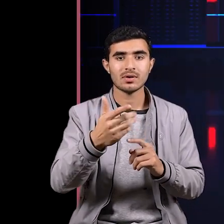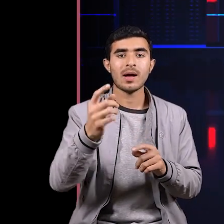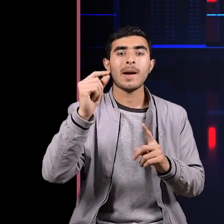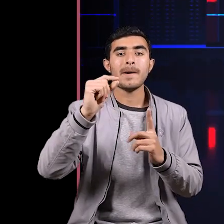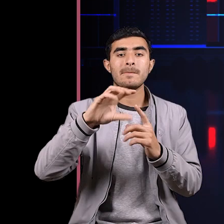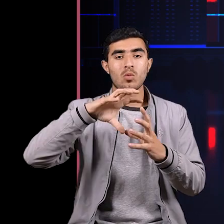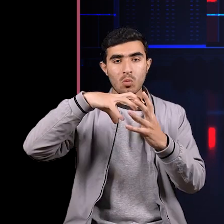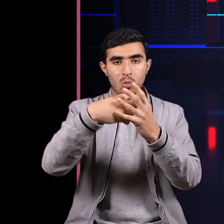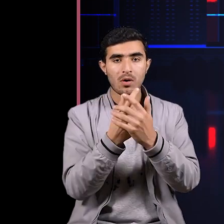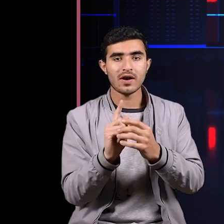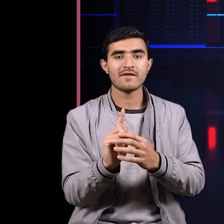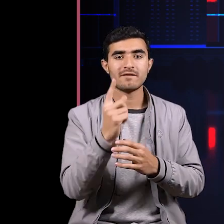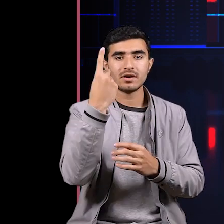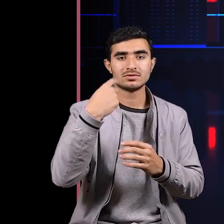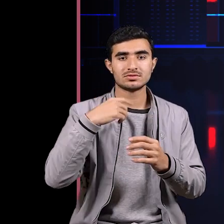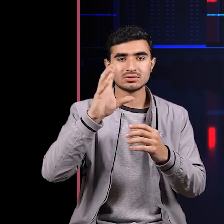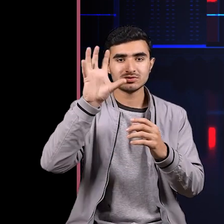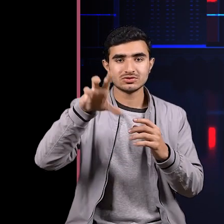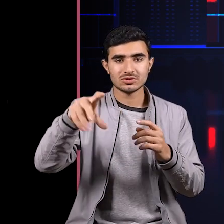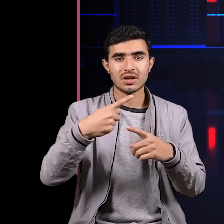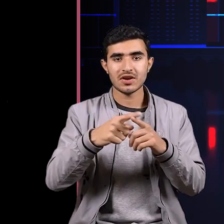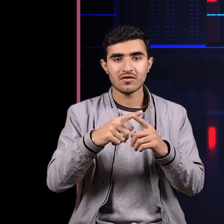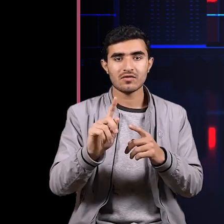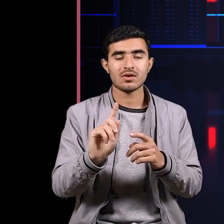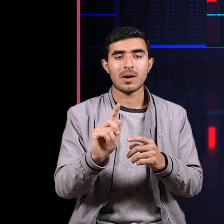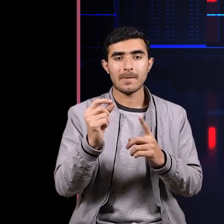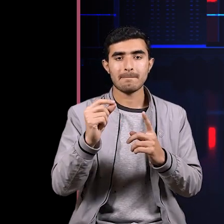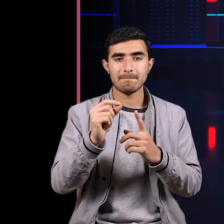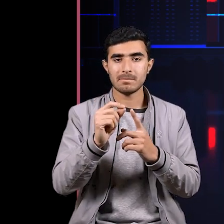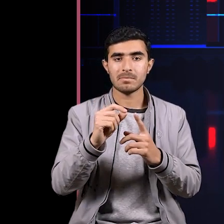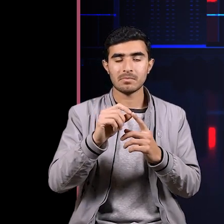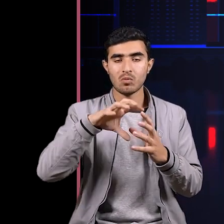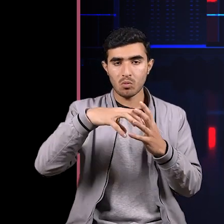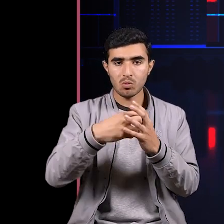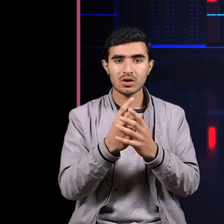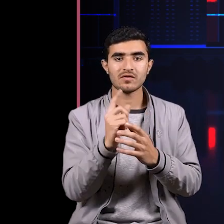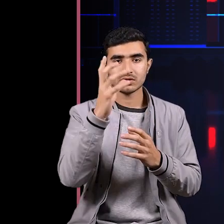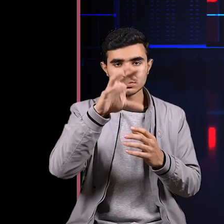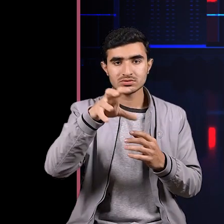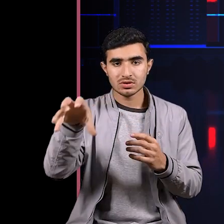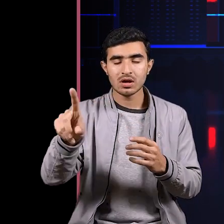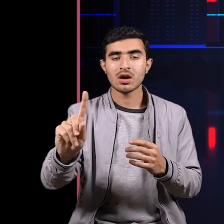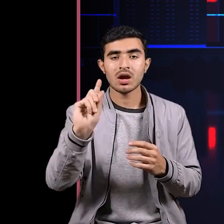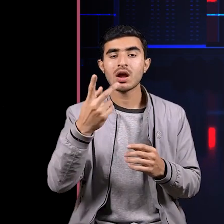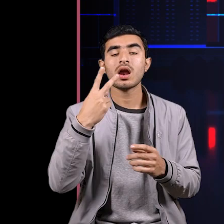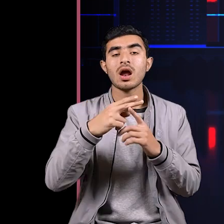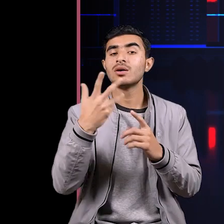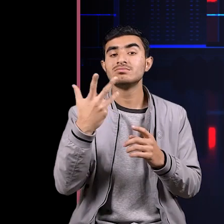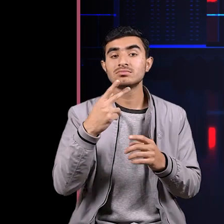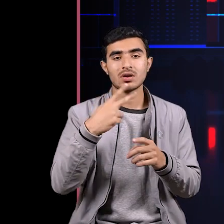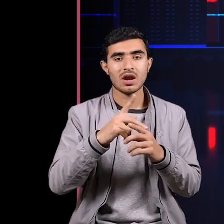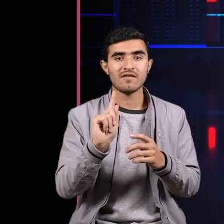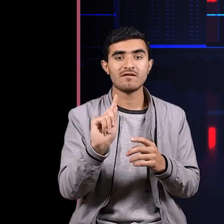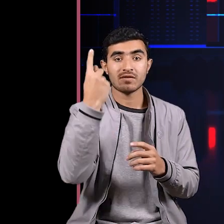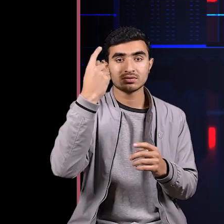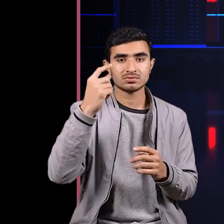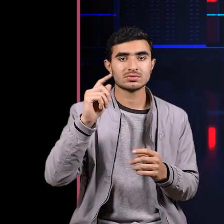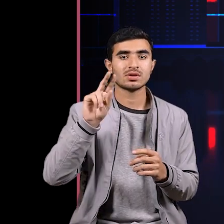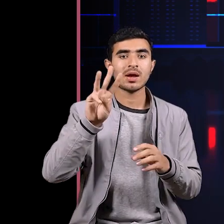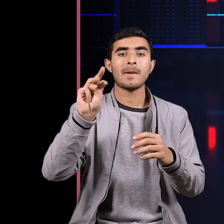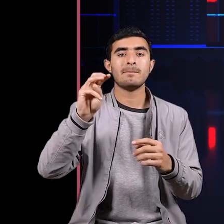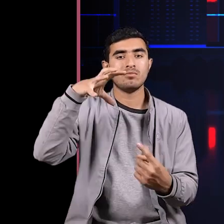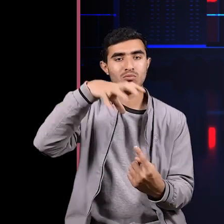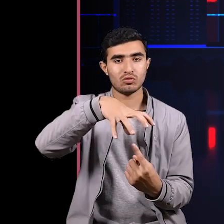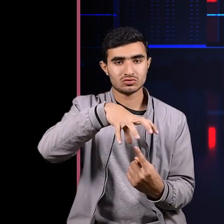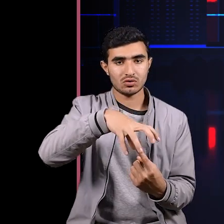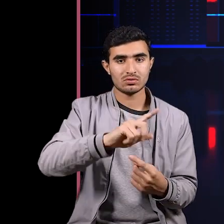मैं आपको यहाँ बताती चलूँ कि ये दुनिया का पहला मेट्रोपॉलिटन, पहला मेगा प्लान्ड सिटी था। अब तक आज तक दुनिया में बात होती है